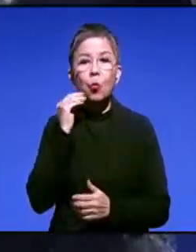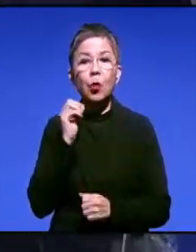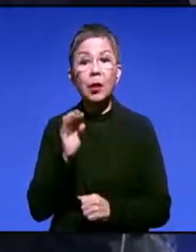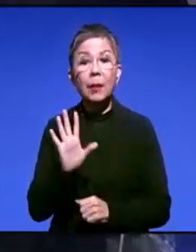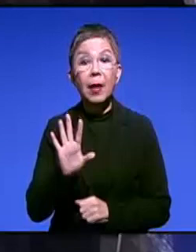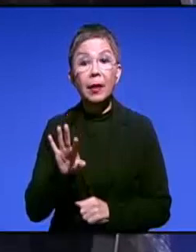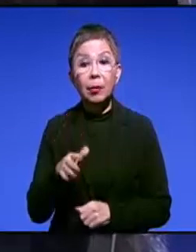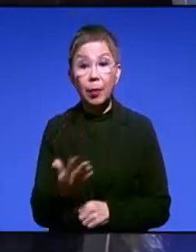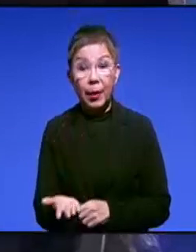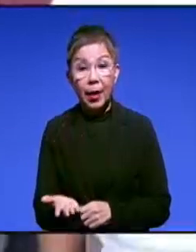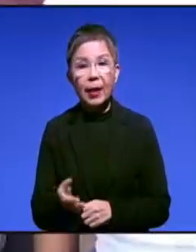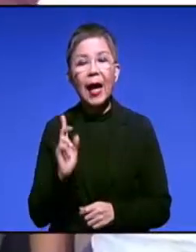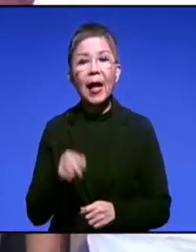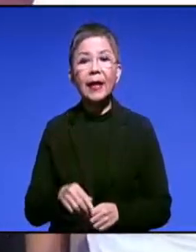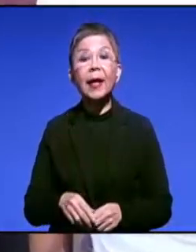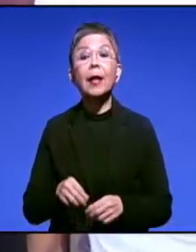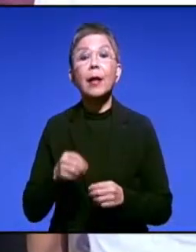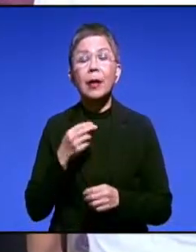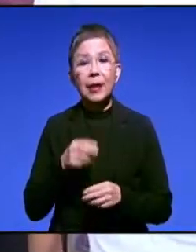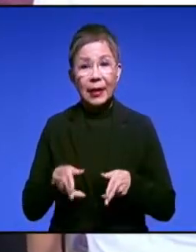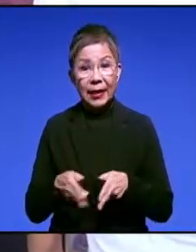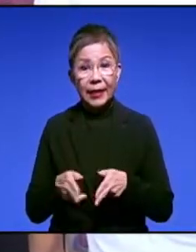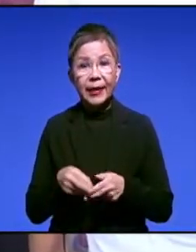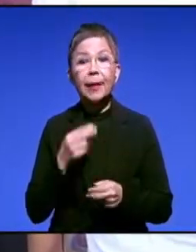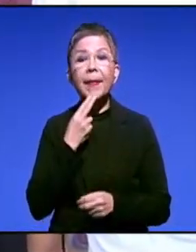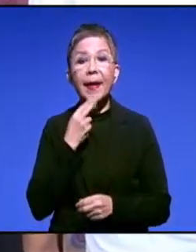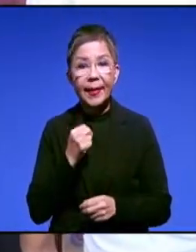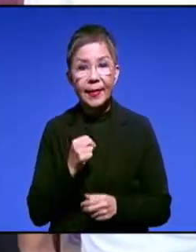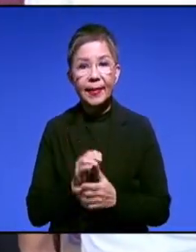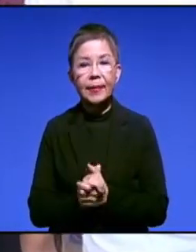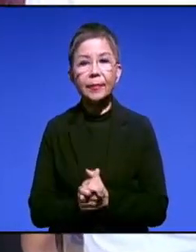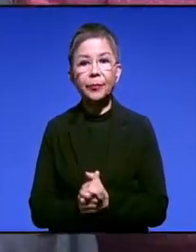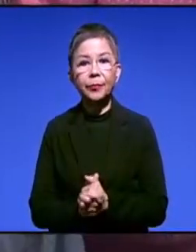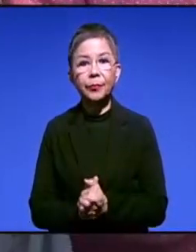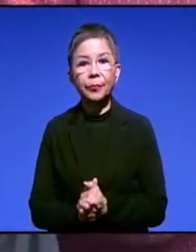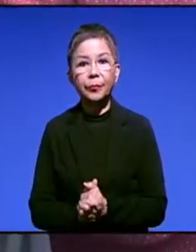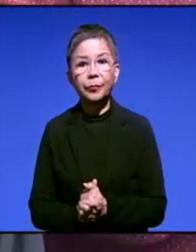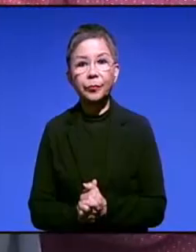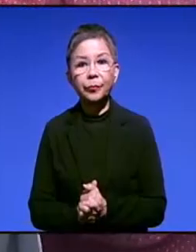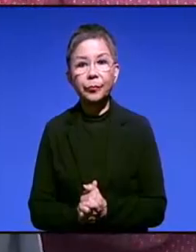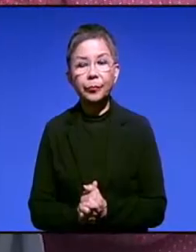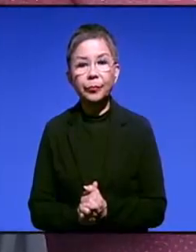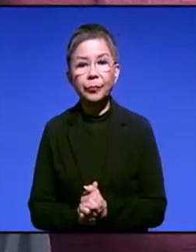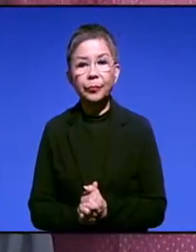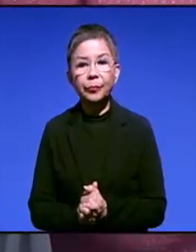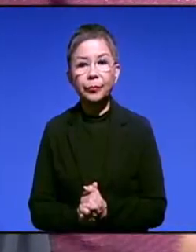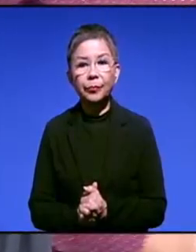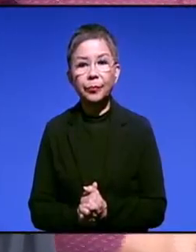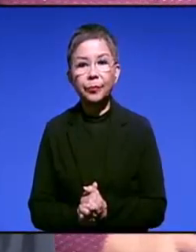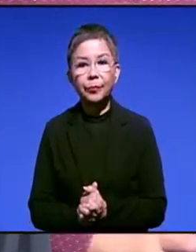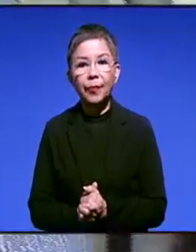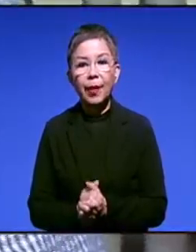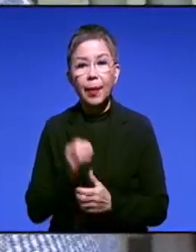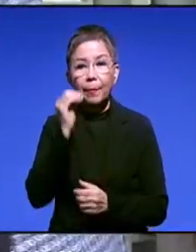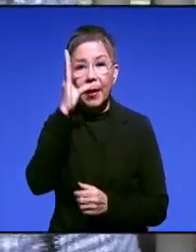tahun ini meninggal karena penyakit diabetes. Namun kepada tim liputan CNN Indonesia, Reza Ramadan dan Indra Raharja,